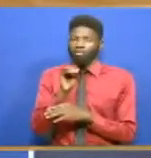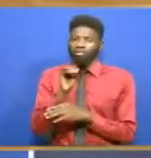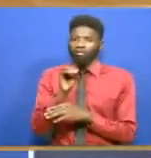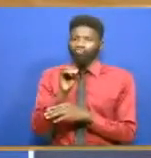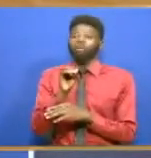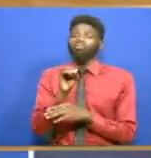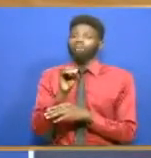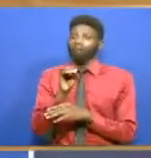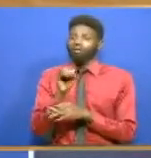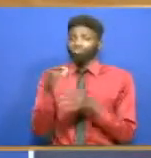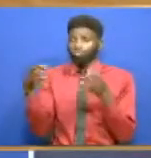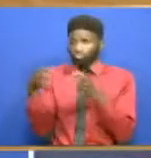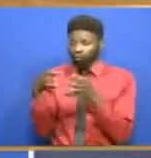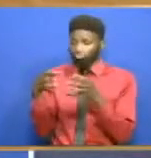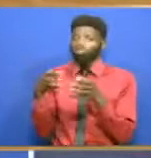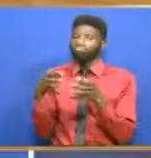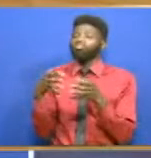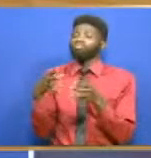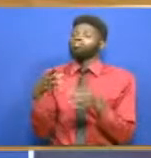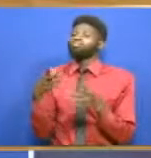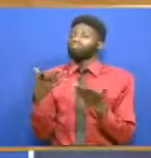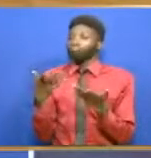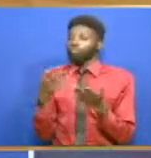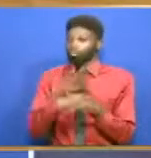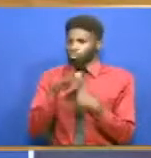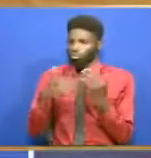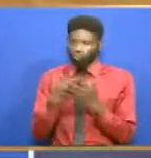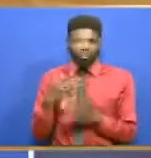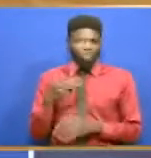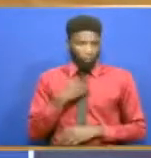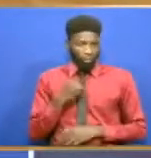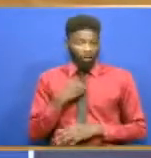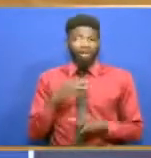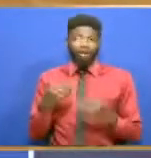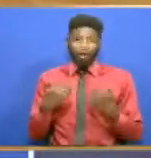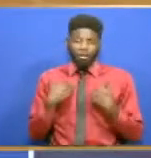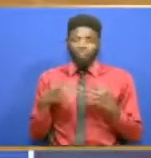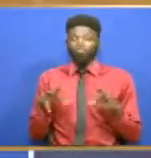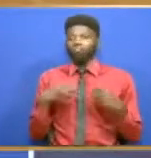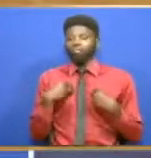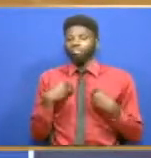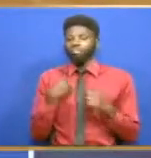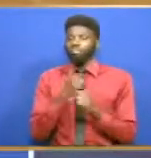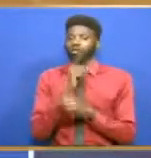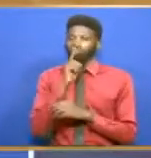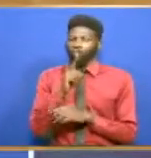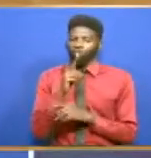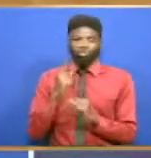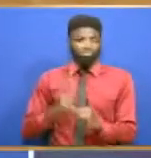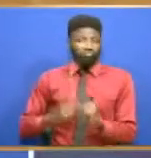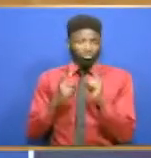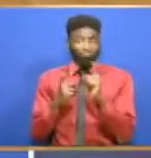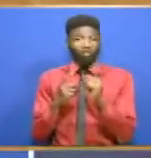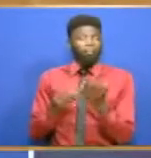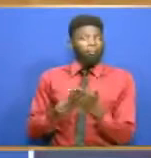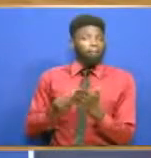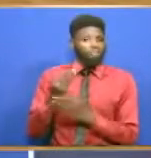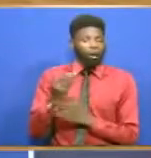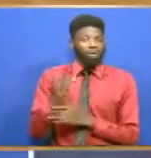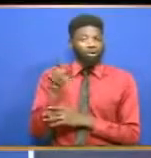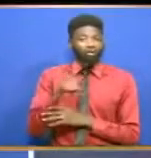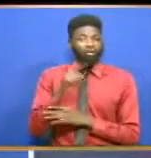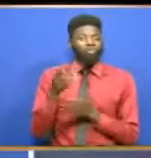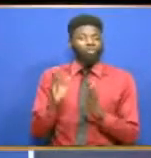msamaha huu kutekeleza ipasavyo ili kuhakikisha silaha zinazomilikiwa kiharamu zimesalimishwa.